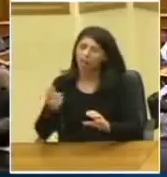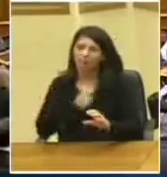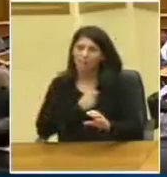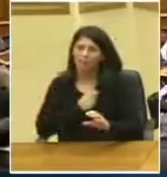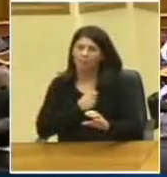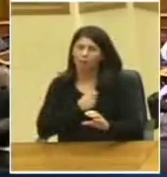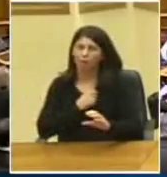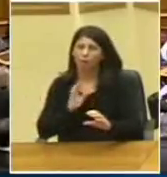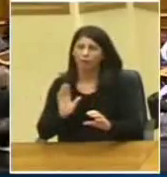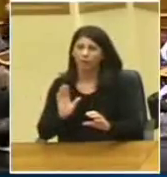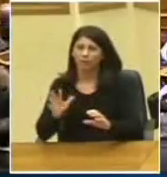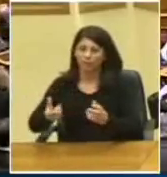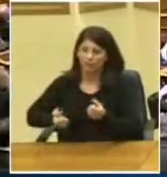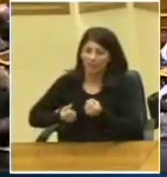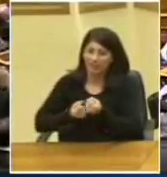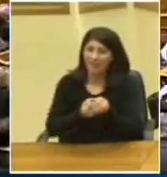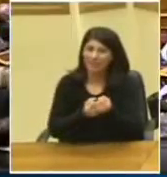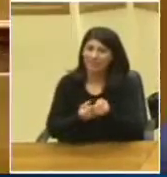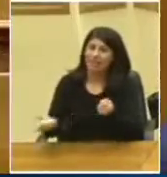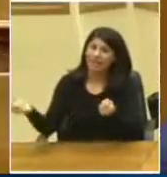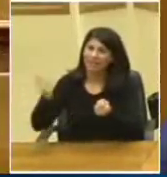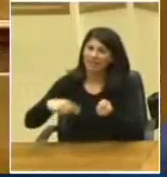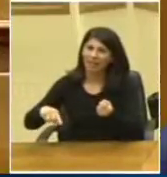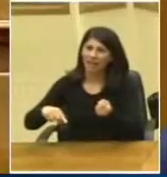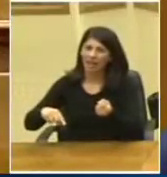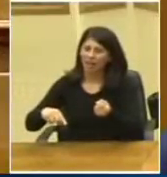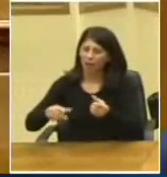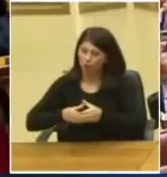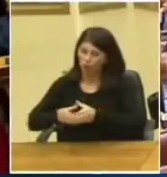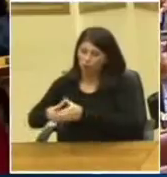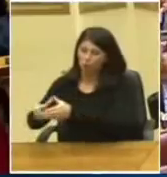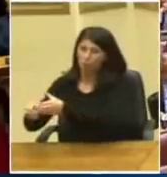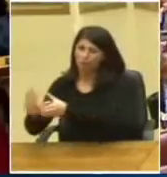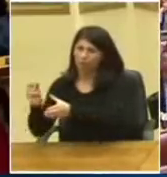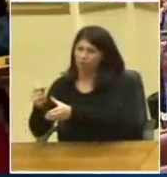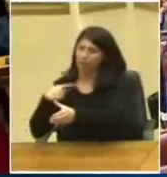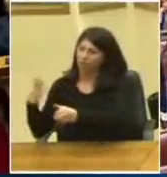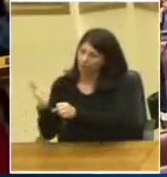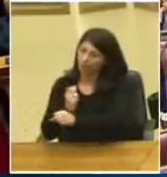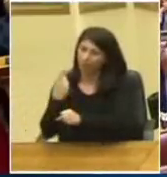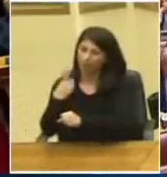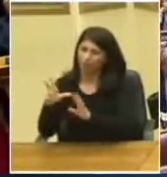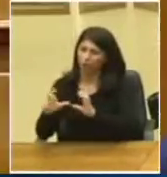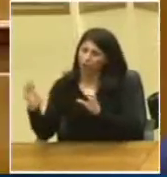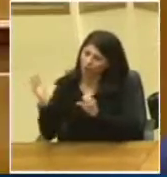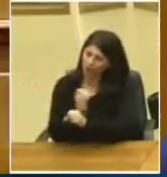την στήριξη και άλλων περίγων της Βουλής θα μπορέσουμε έστω με 180 να το πετύχουμε και